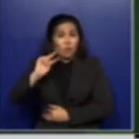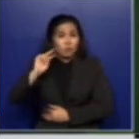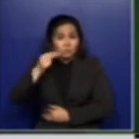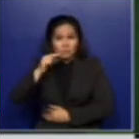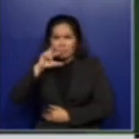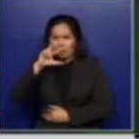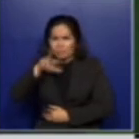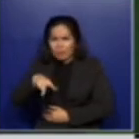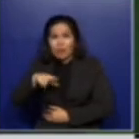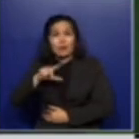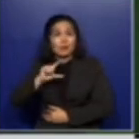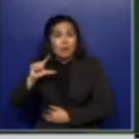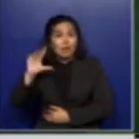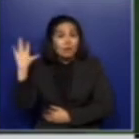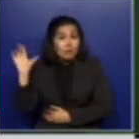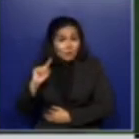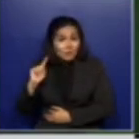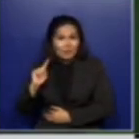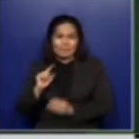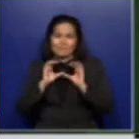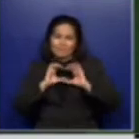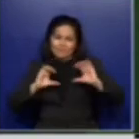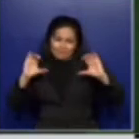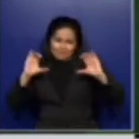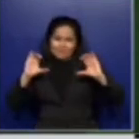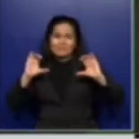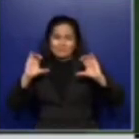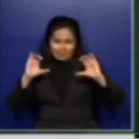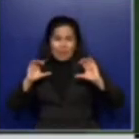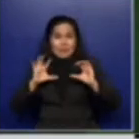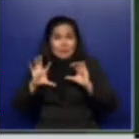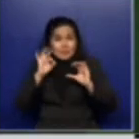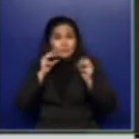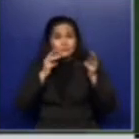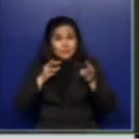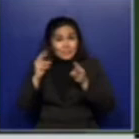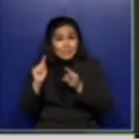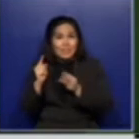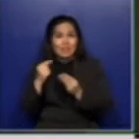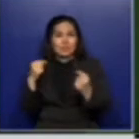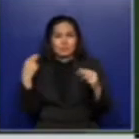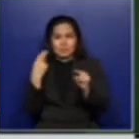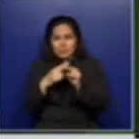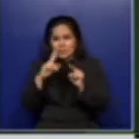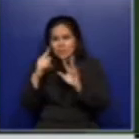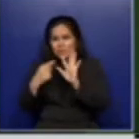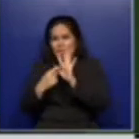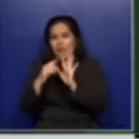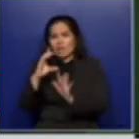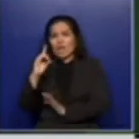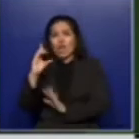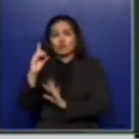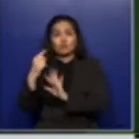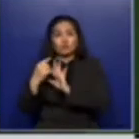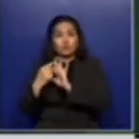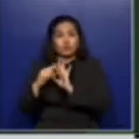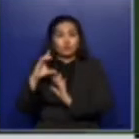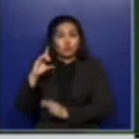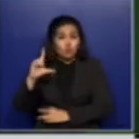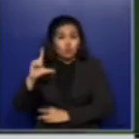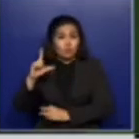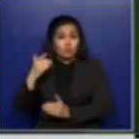623,000 ล้านในที่สุดรัฐบาลก็เลือกใช้วิธีงบประมาณที่เรียกว่าการขาดดุลงบประมาณดังนั้นรัฐบาลก็เลยต้อง